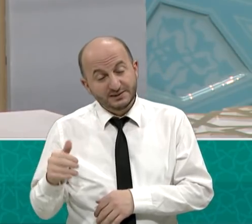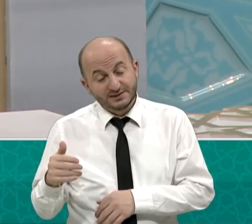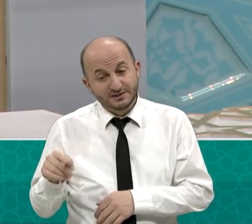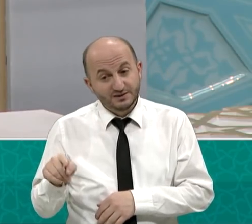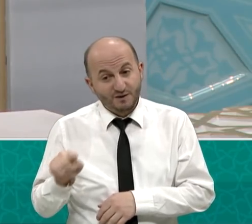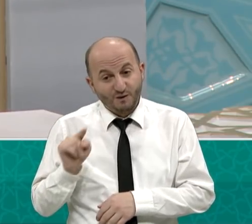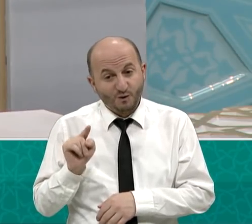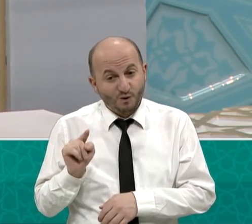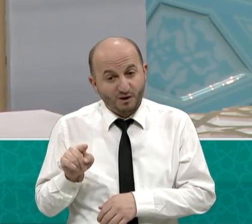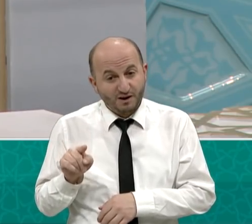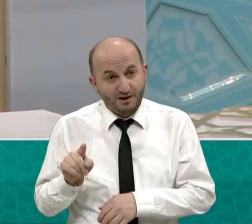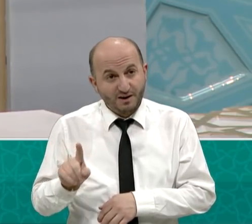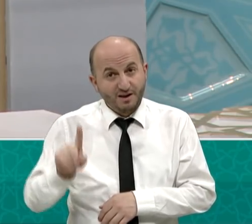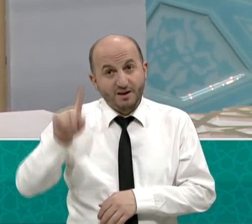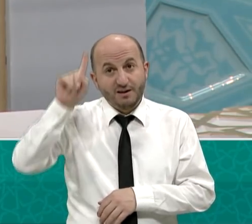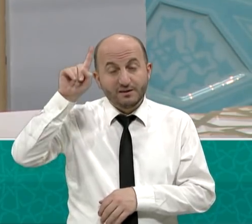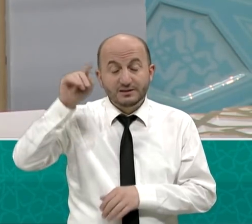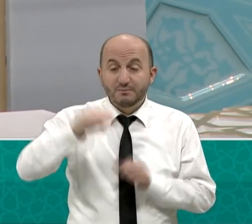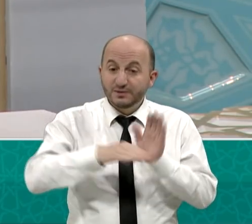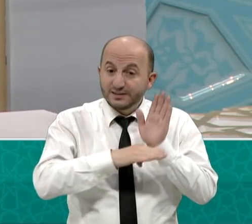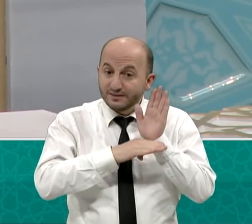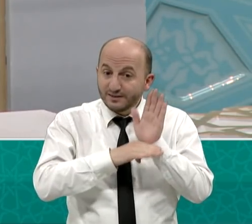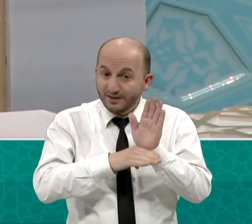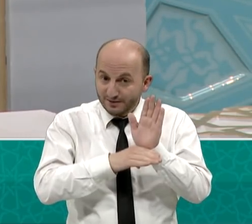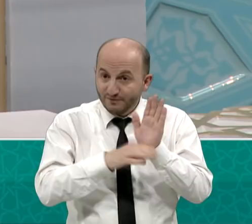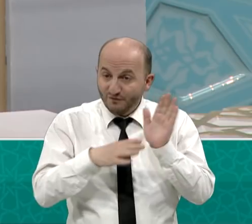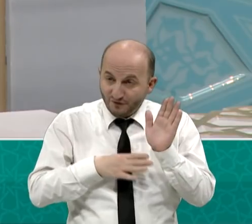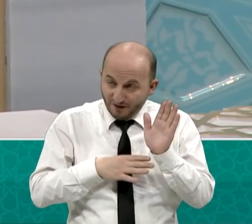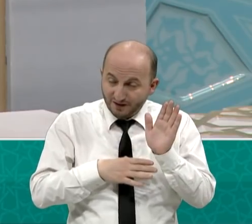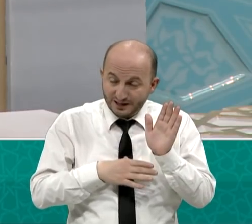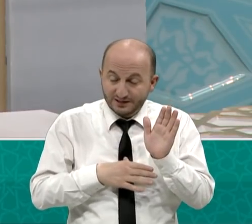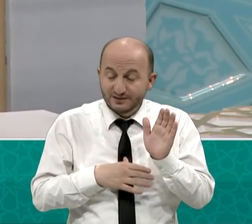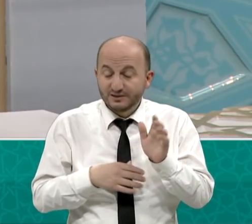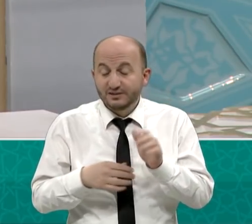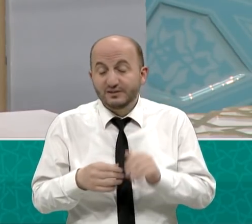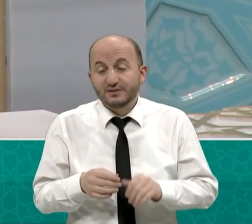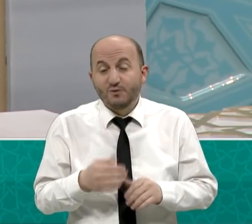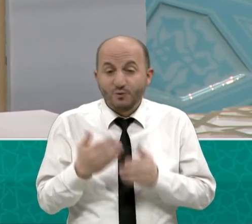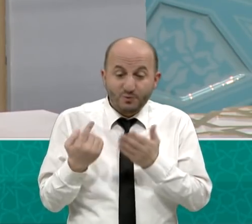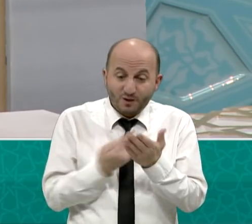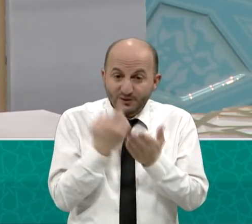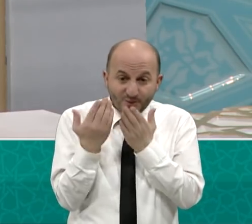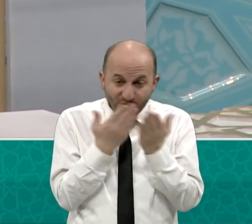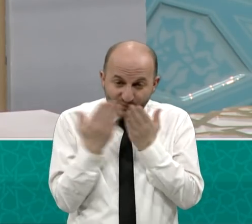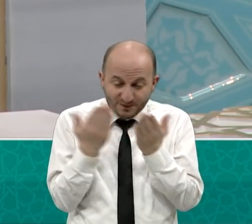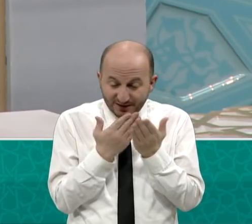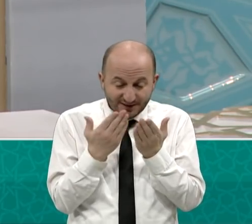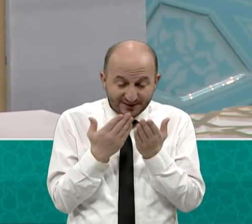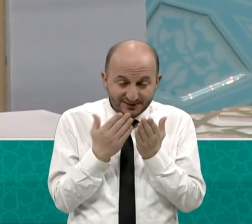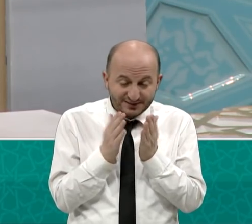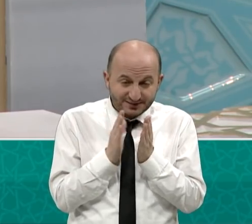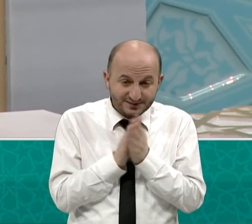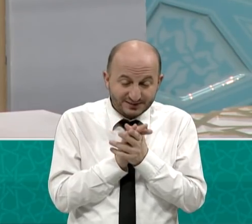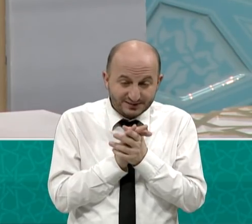kişi Allah'tan bir beyine, bir kanıt üzere olan ve yetluhu, onu okuyan شَاهِدٌ مِنْهُ وَمِنْ